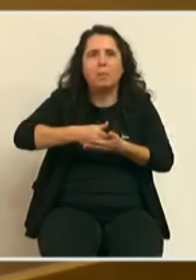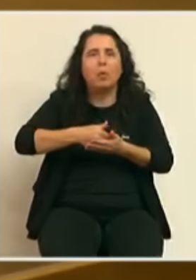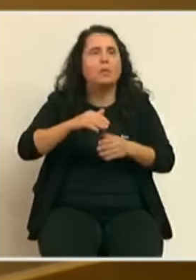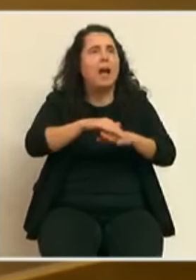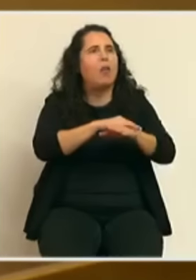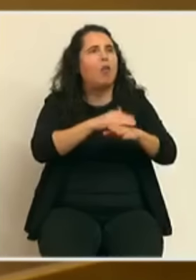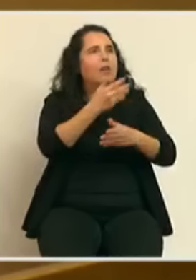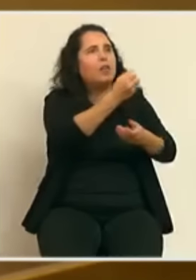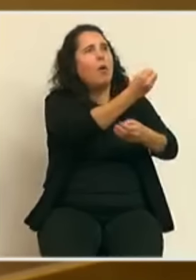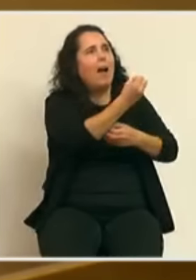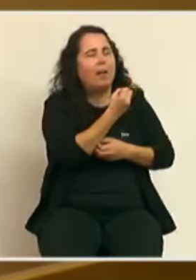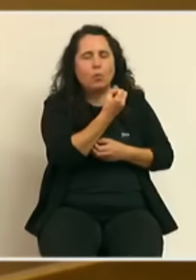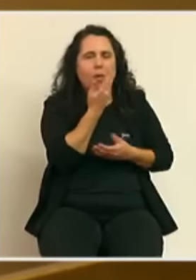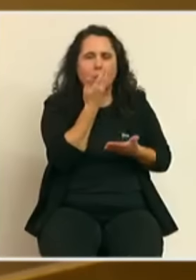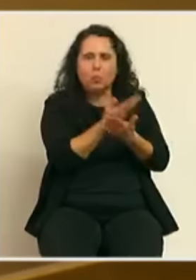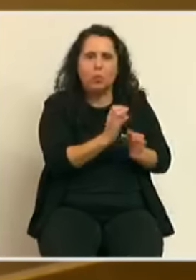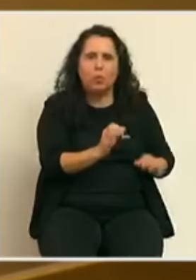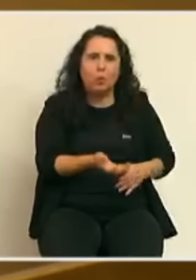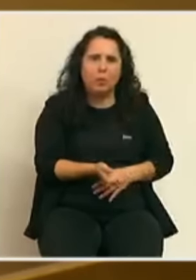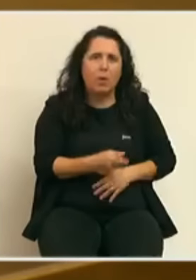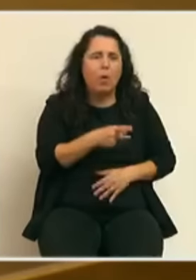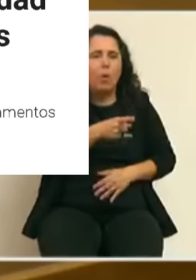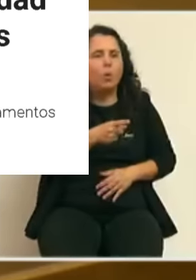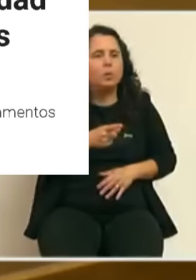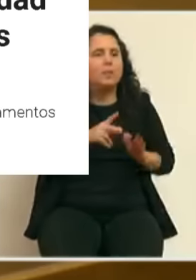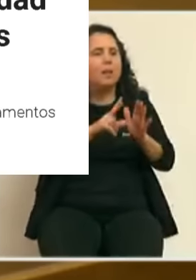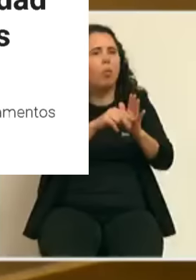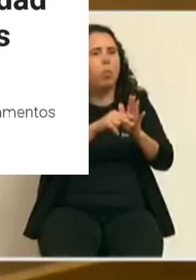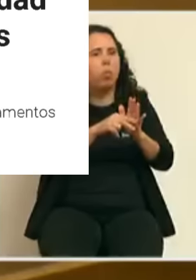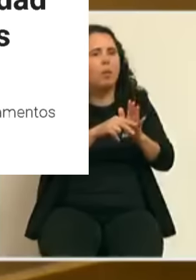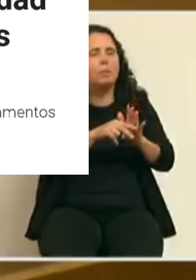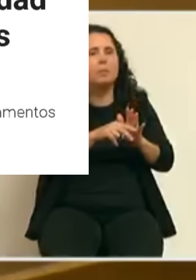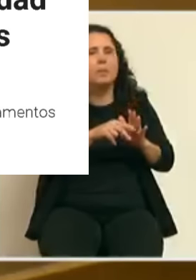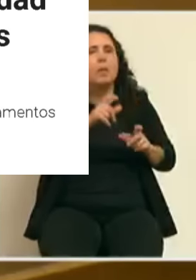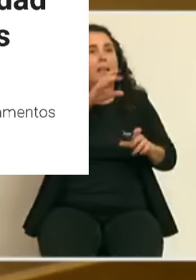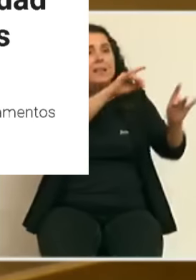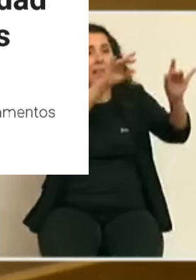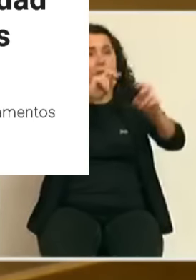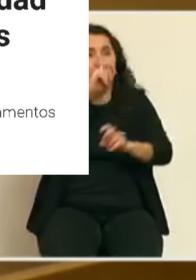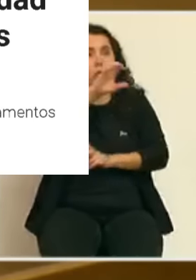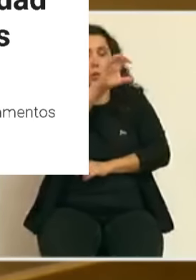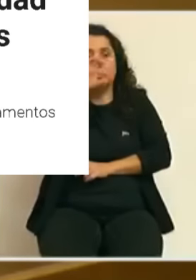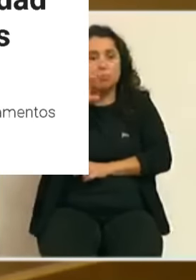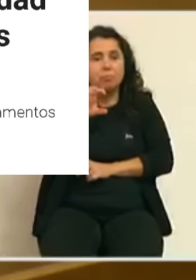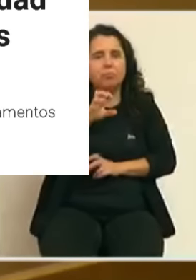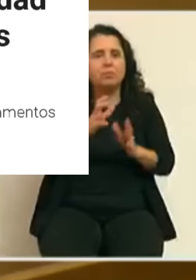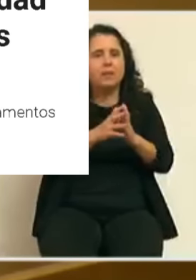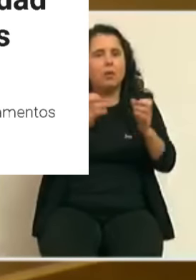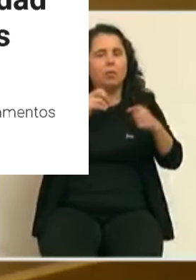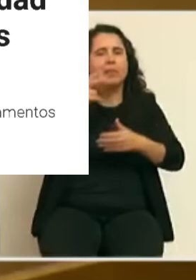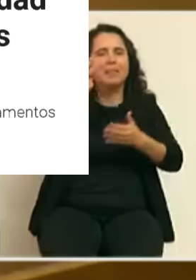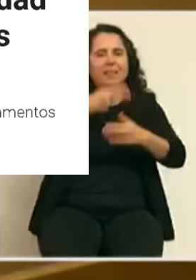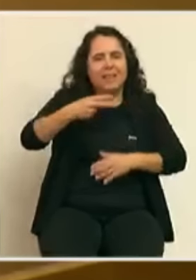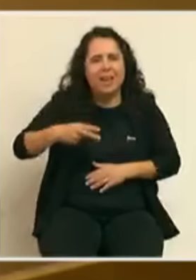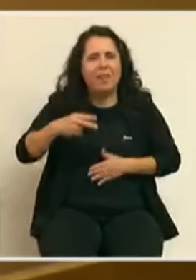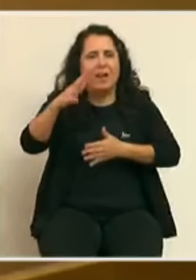que necessitaven des del primer moment. Vostè va retardar que arribara ajuda d'altres territoris de l'Estat, de bombers de Navarra, de Catalunya